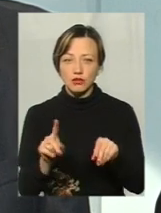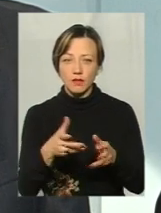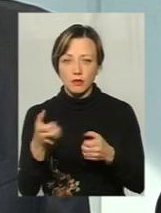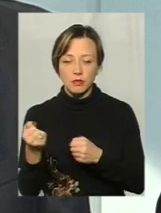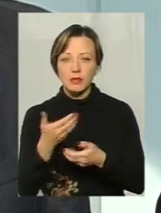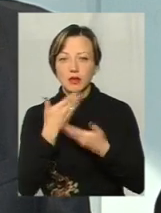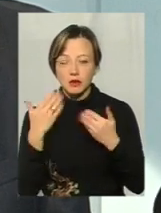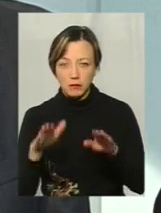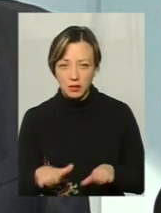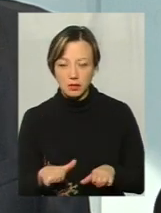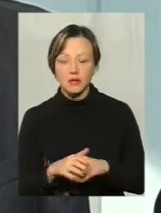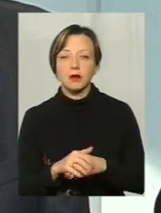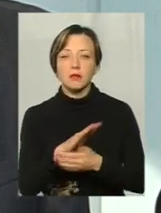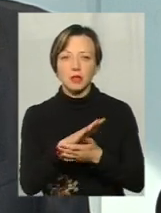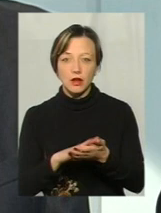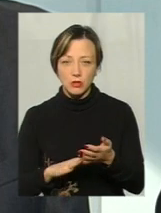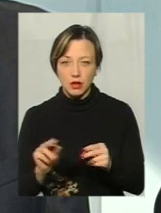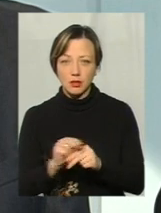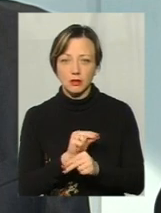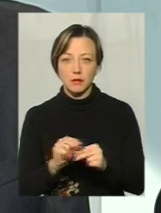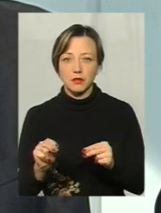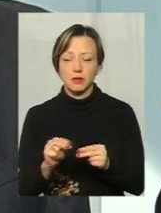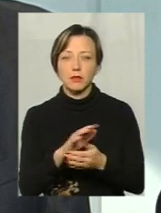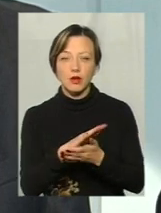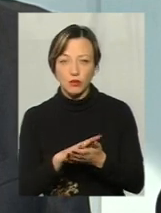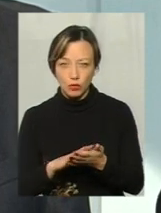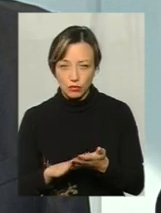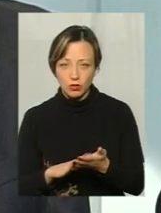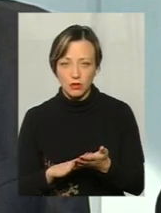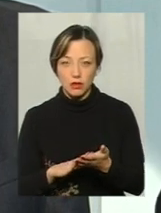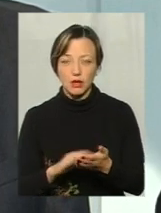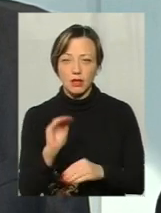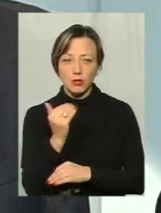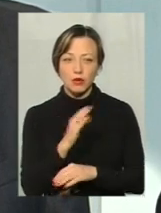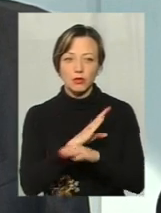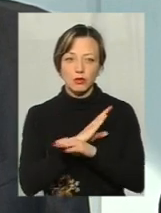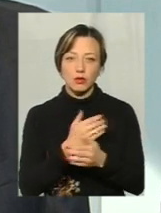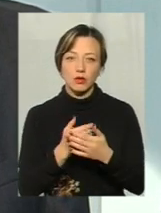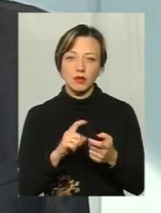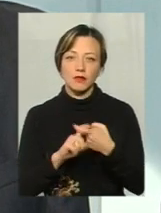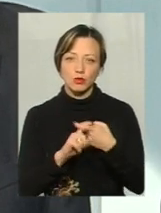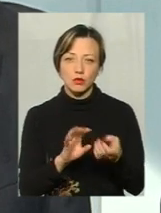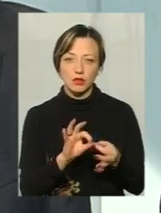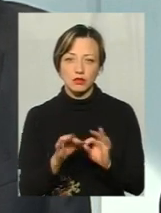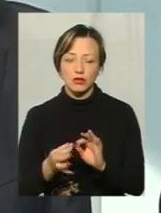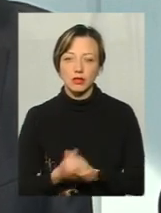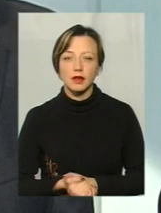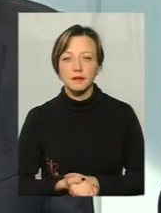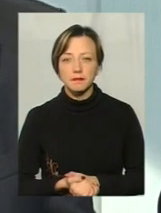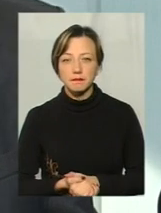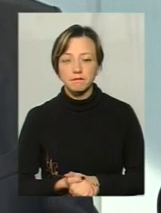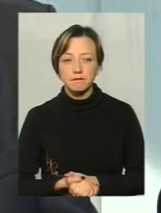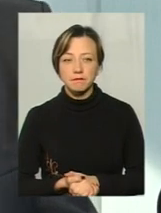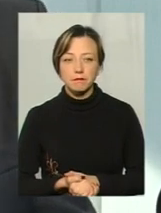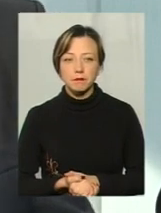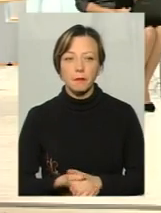возьмут. Нет мест. Продолжайте терапию. Продолжили. Ребенок умер от инфекционных осложнений.